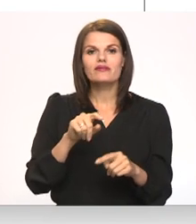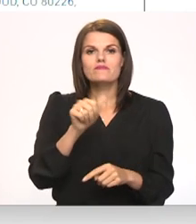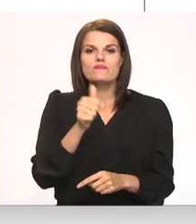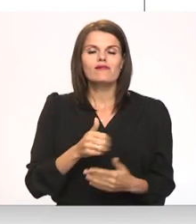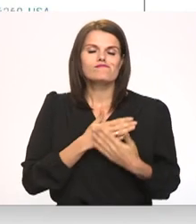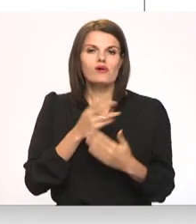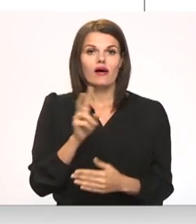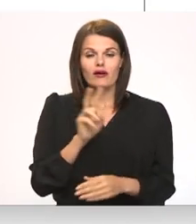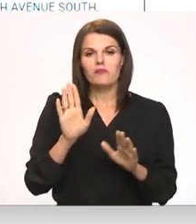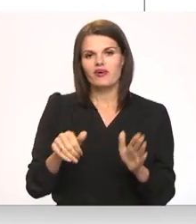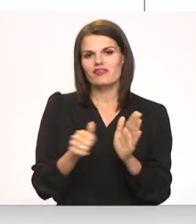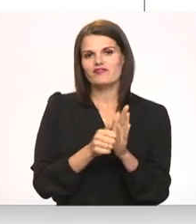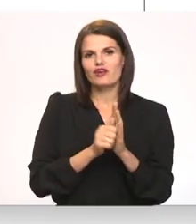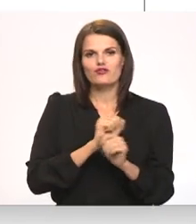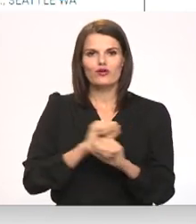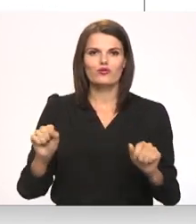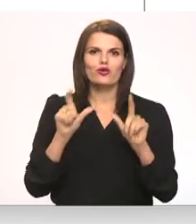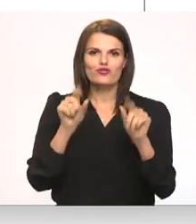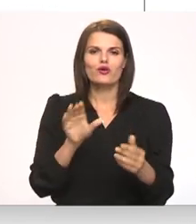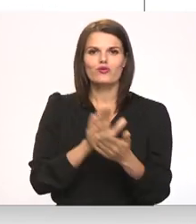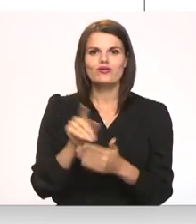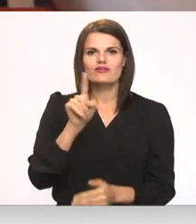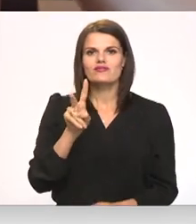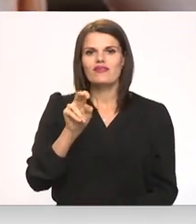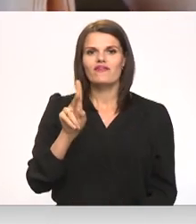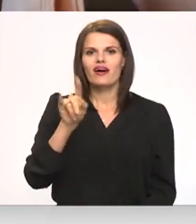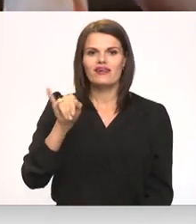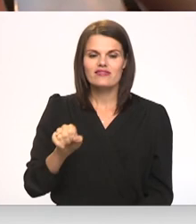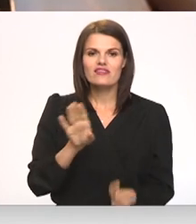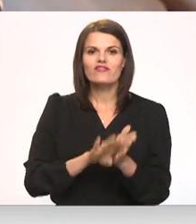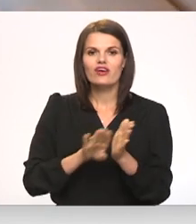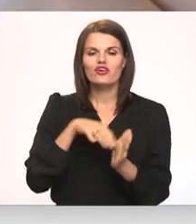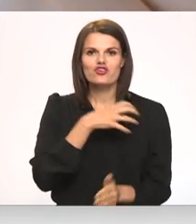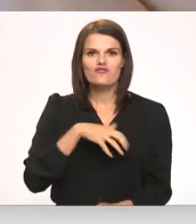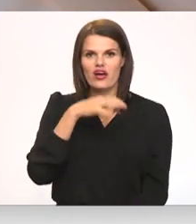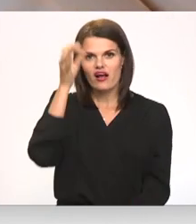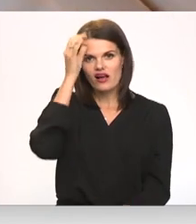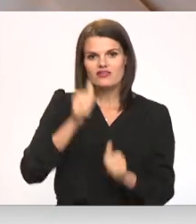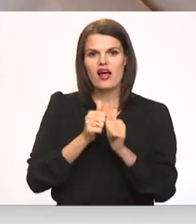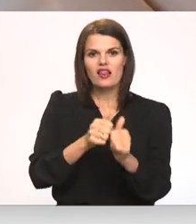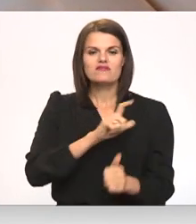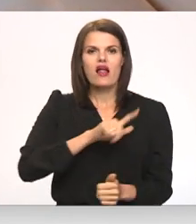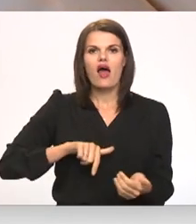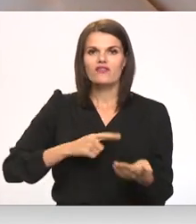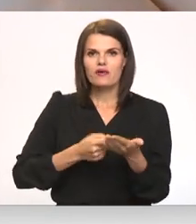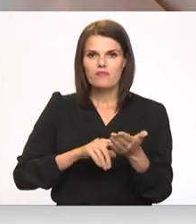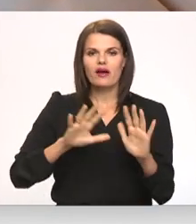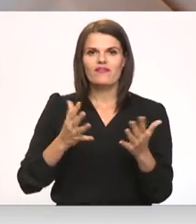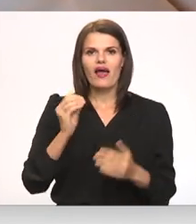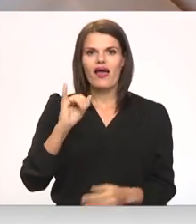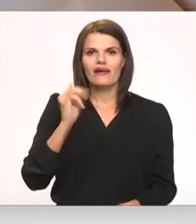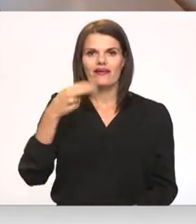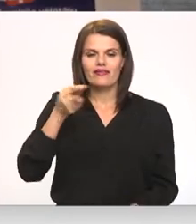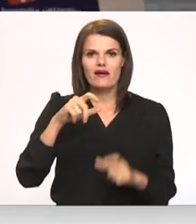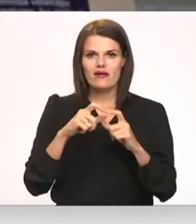mīļotājs sestdien var droši doties uz Svanziju. Tik jāceras, ka līdzi jāpaņem Latvijas pase vai EID